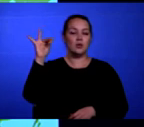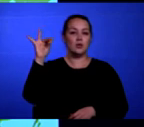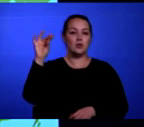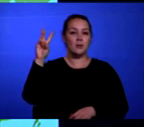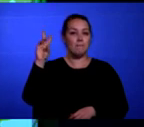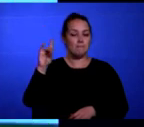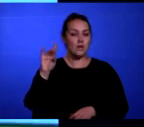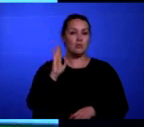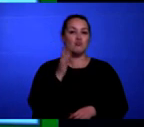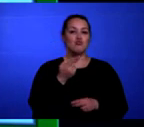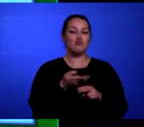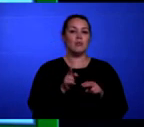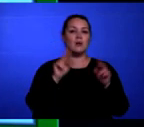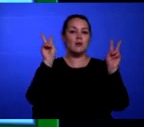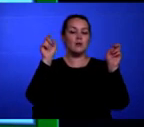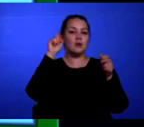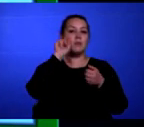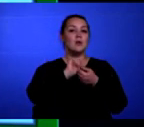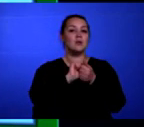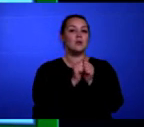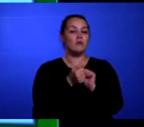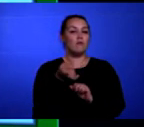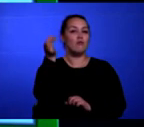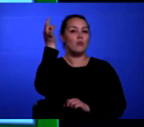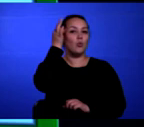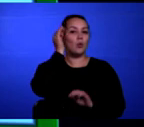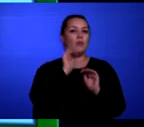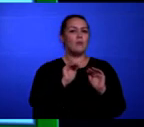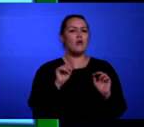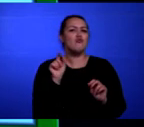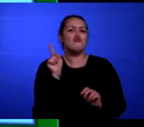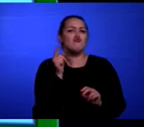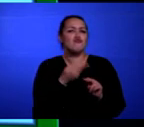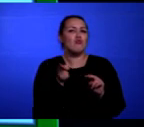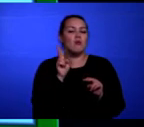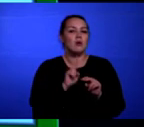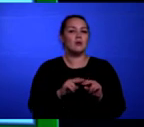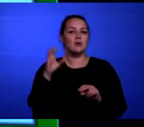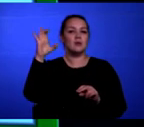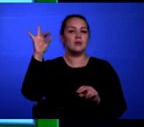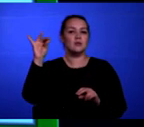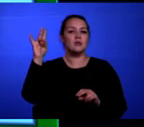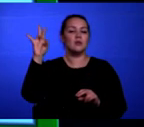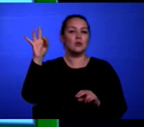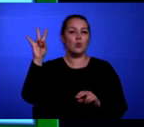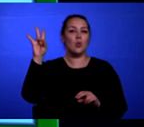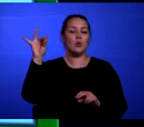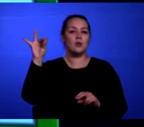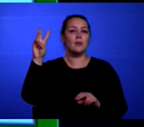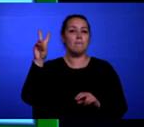будем закреплять давайте вспомним ребята что такое синонимы это слова